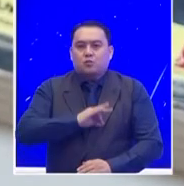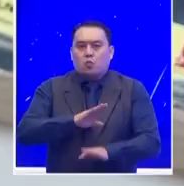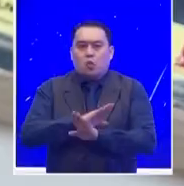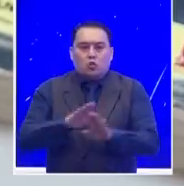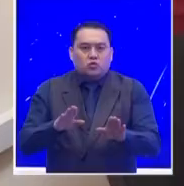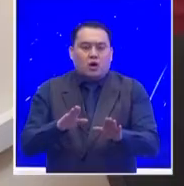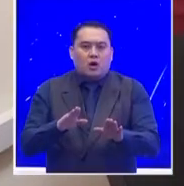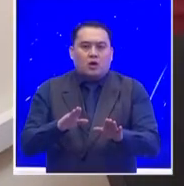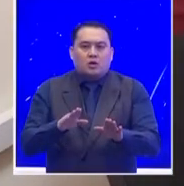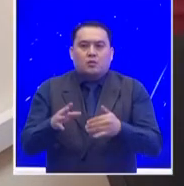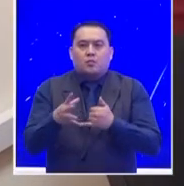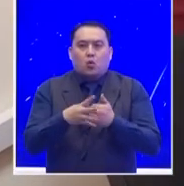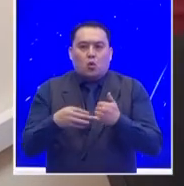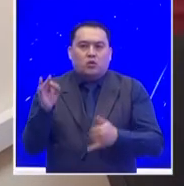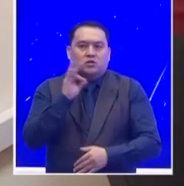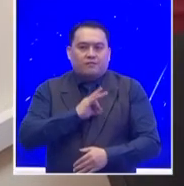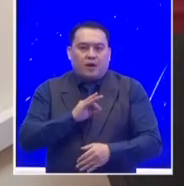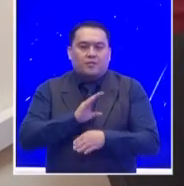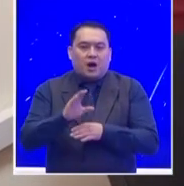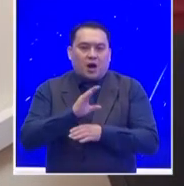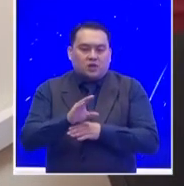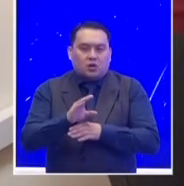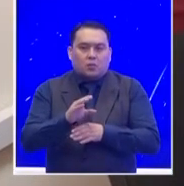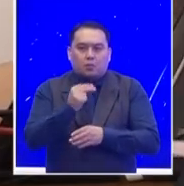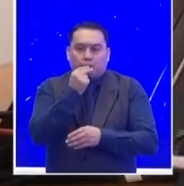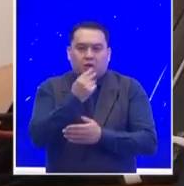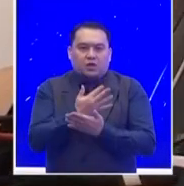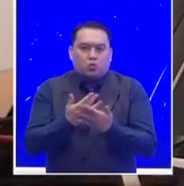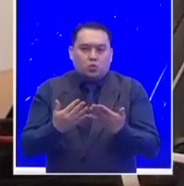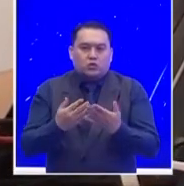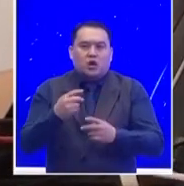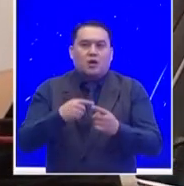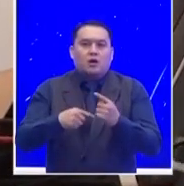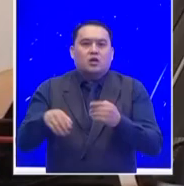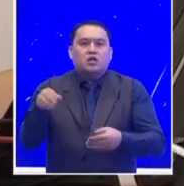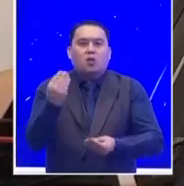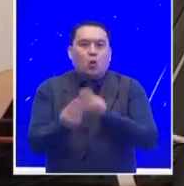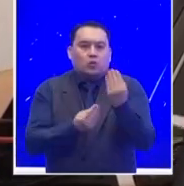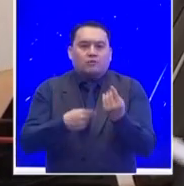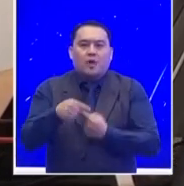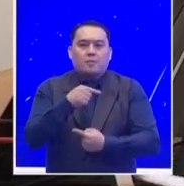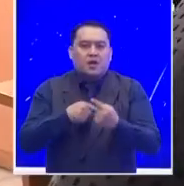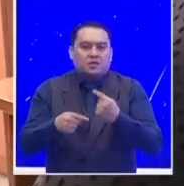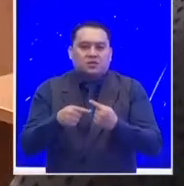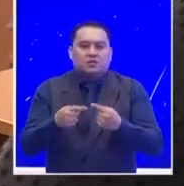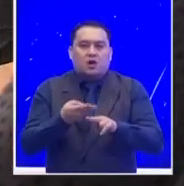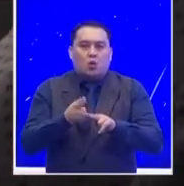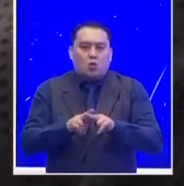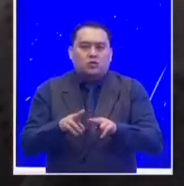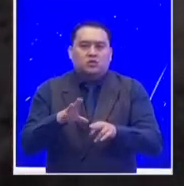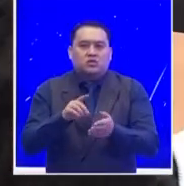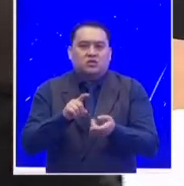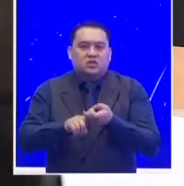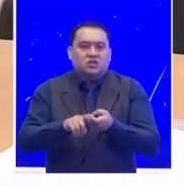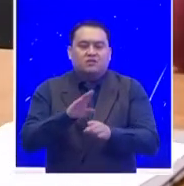нововведение по отношению к недропользователям, производителям подакцизной продукции, игорного бизнеса и участникам внешнеэкономической деятельности. деятельности.